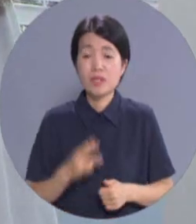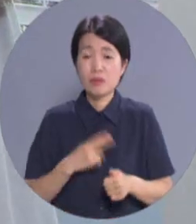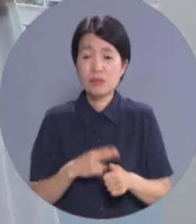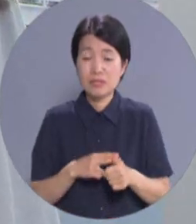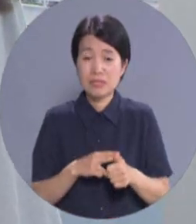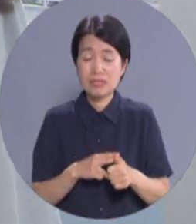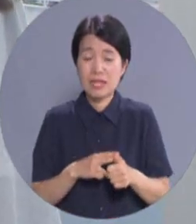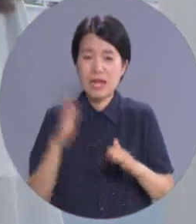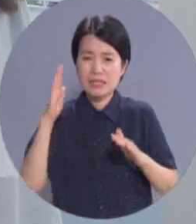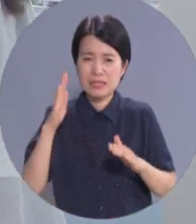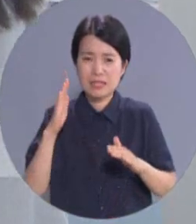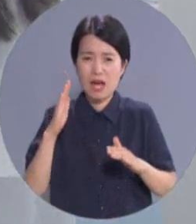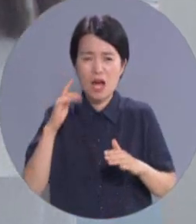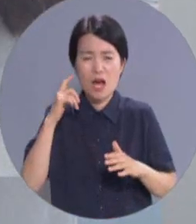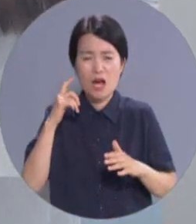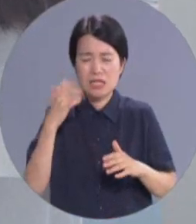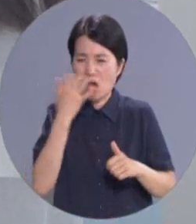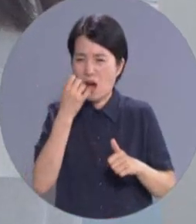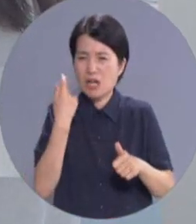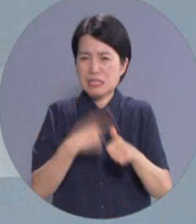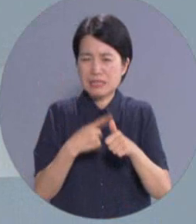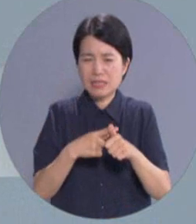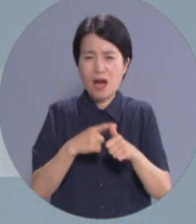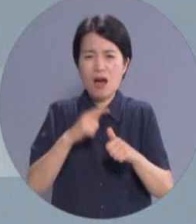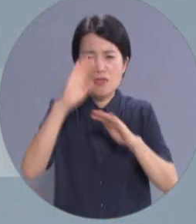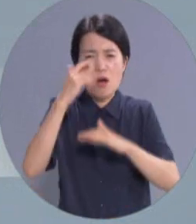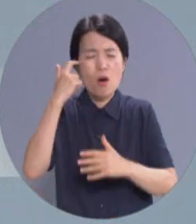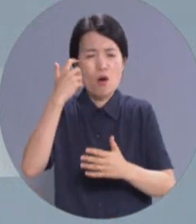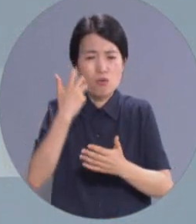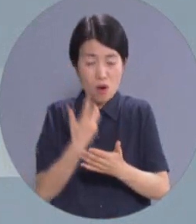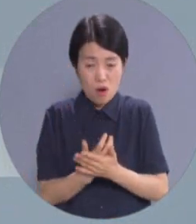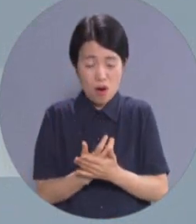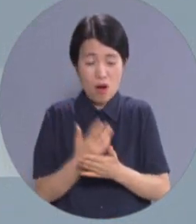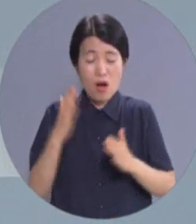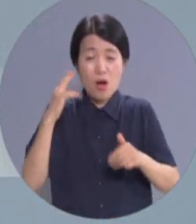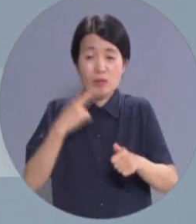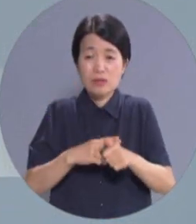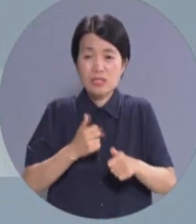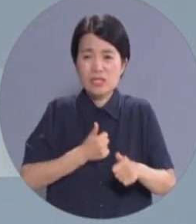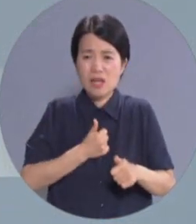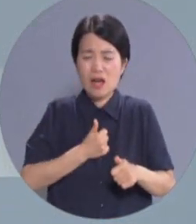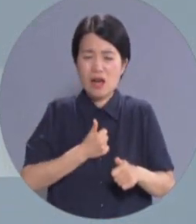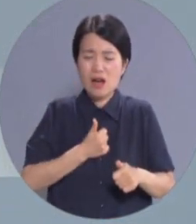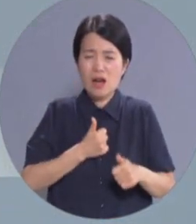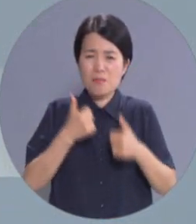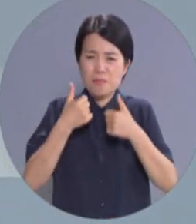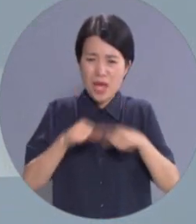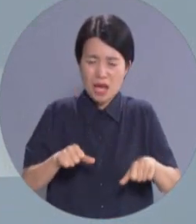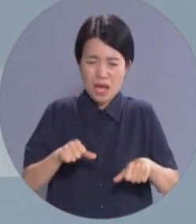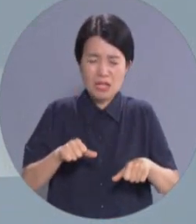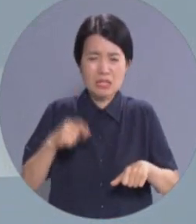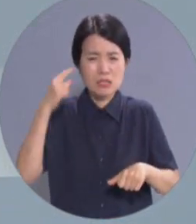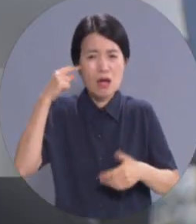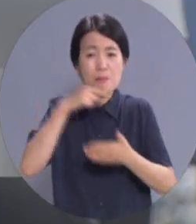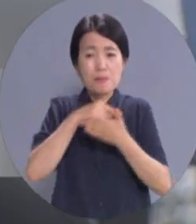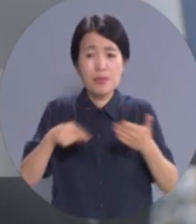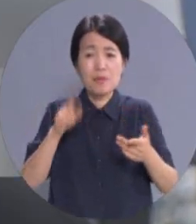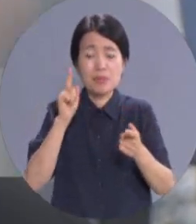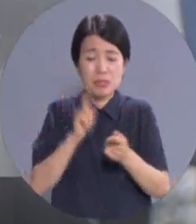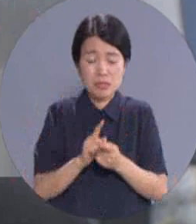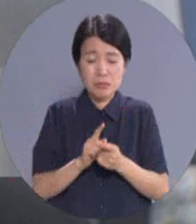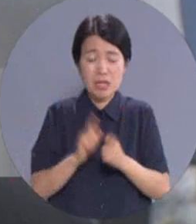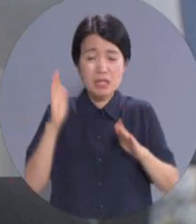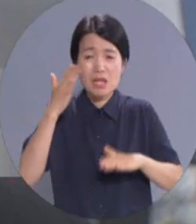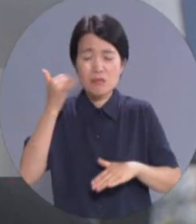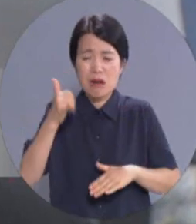교사를 상대로 한 학생의 충격적인 성적 발언 교사로서의 자존심이 무너지는 정신적 피해를 입었지만